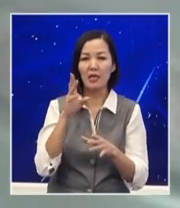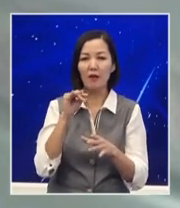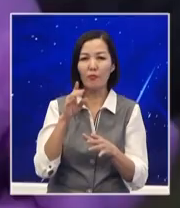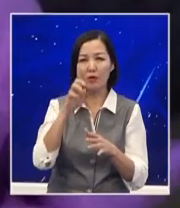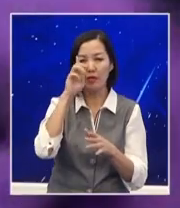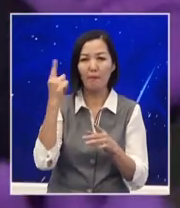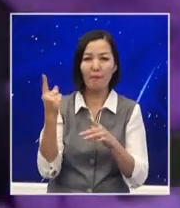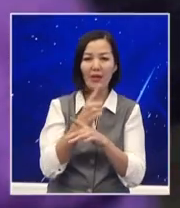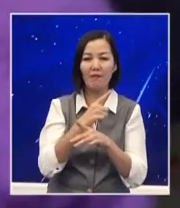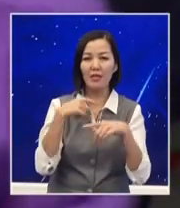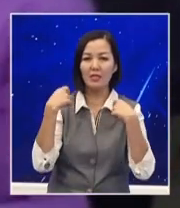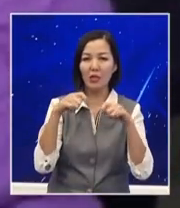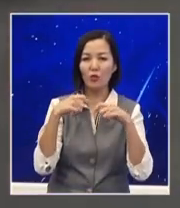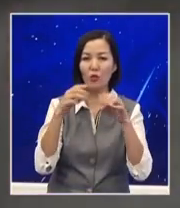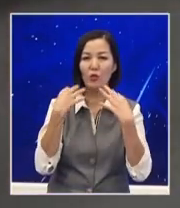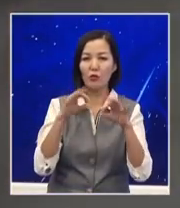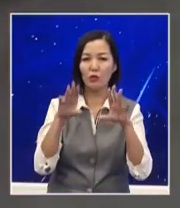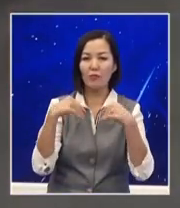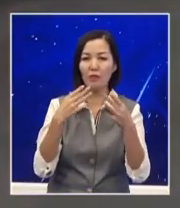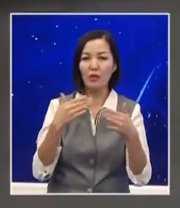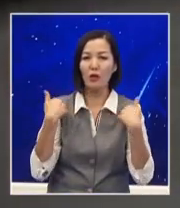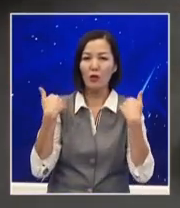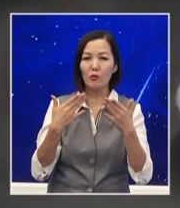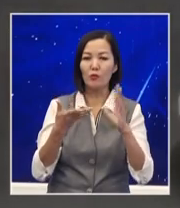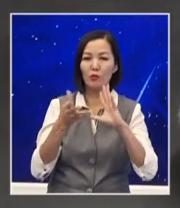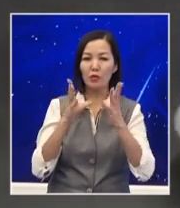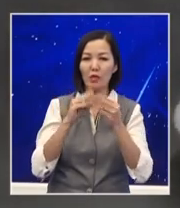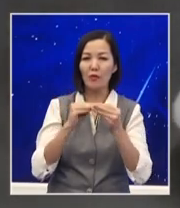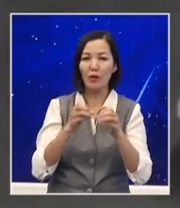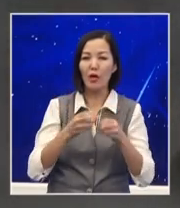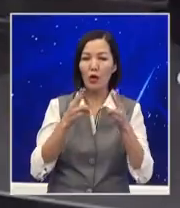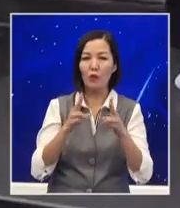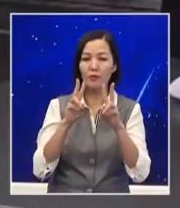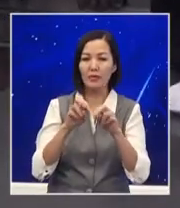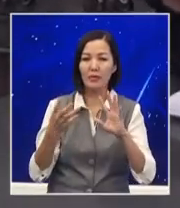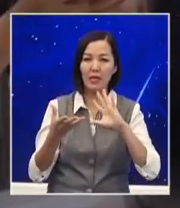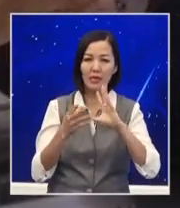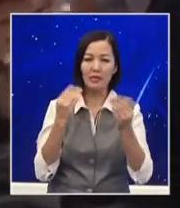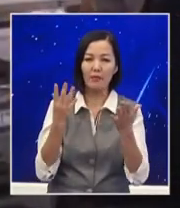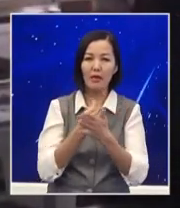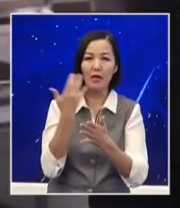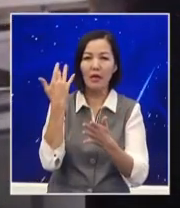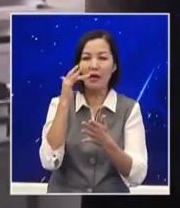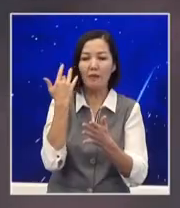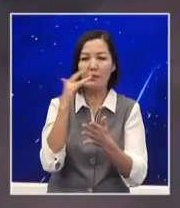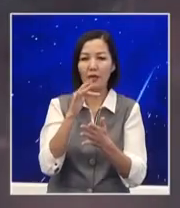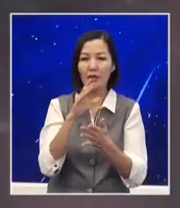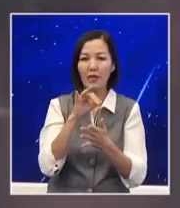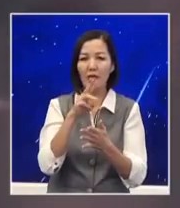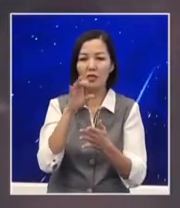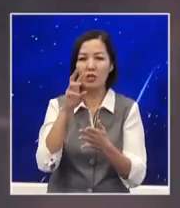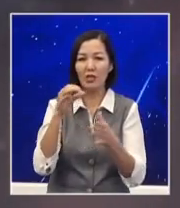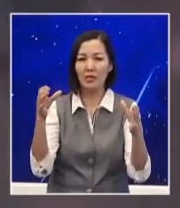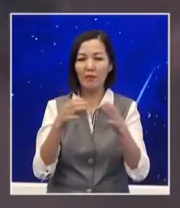болып сатуға рұқсат берді. Келіп түскен ұсыныстарды бағалап, олардың қауіпсіздігін анықтағаннан кейін америкалық Eat Just